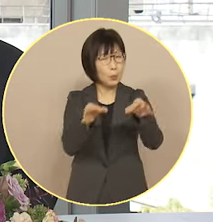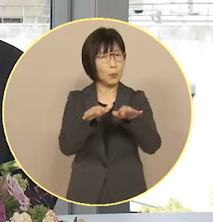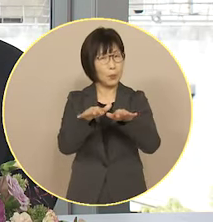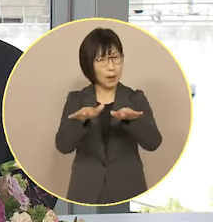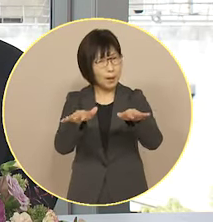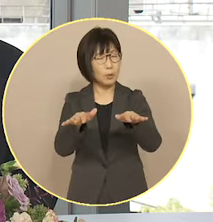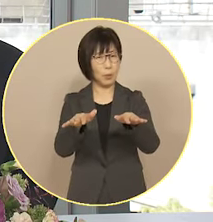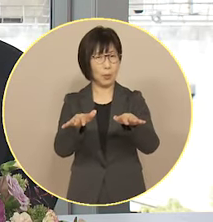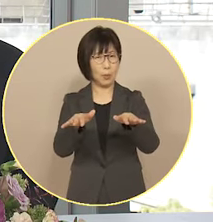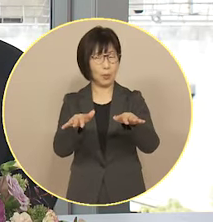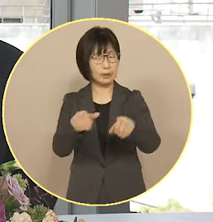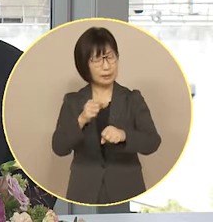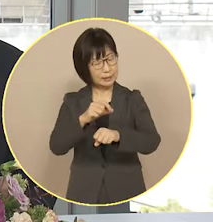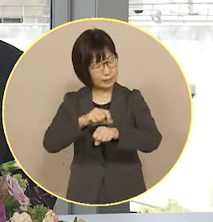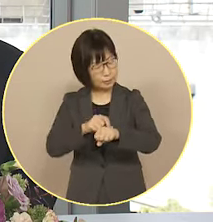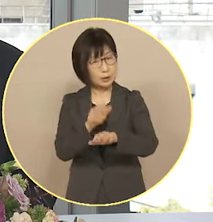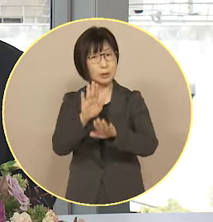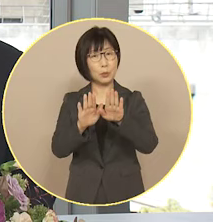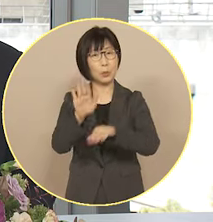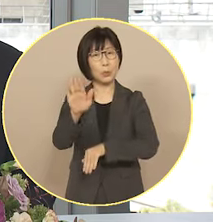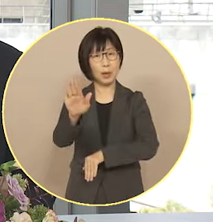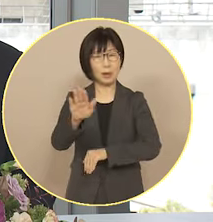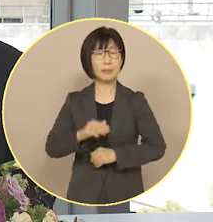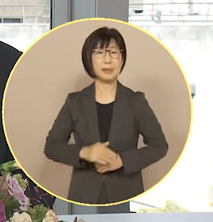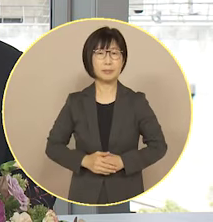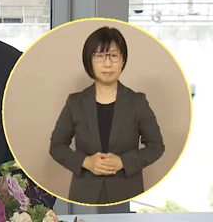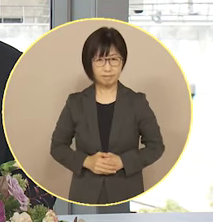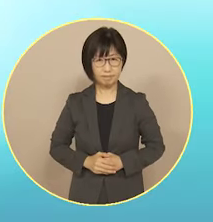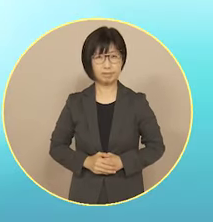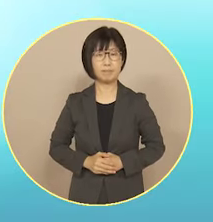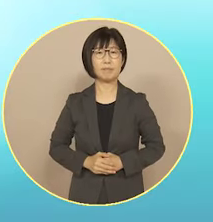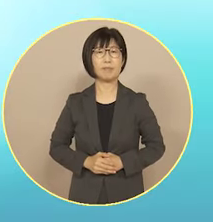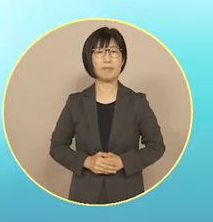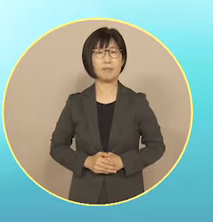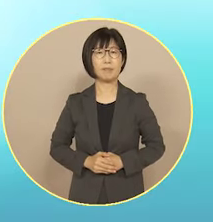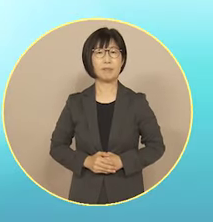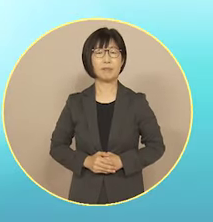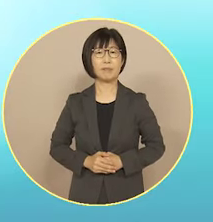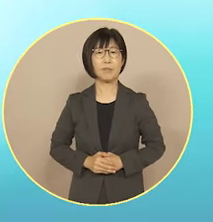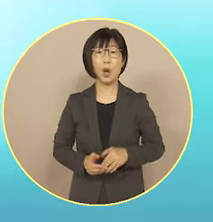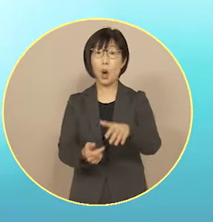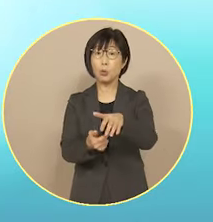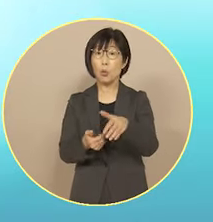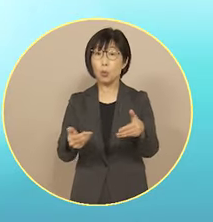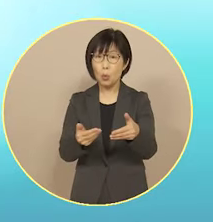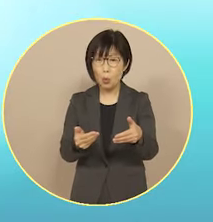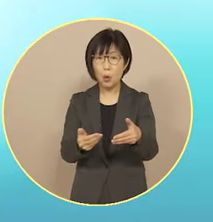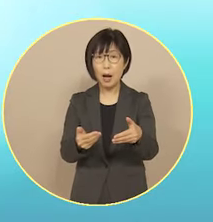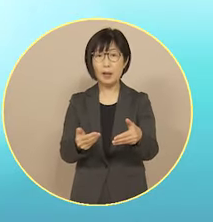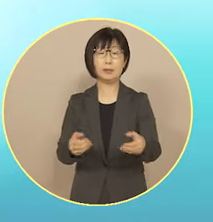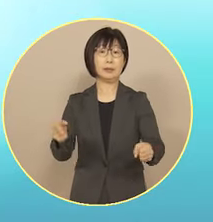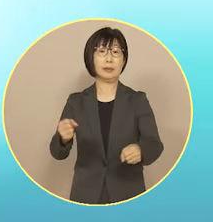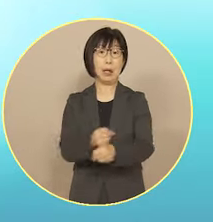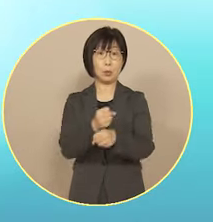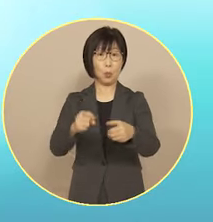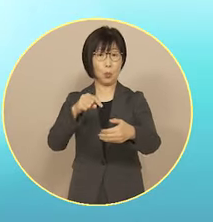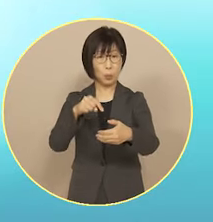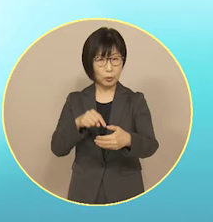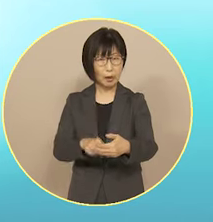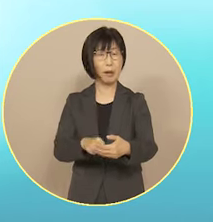影響を受けて大変今厳しい状況にも立たされておるわけでございます農業はですねやはり産業の中で